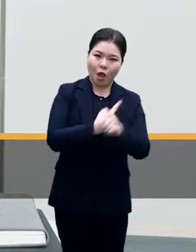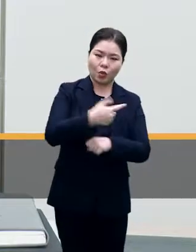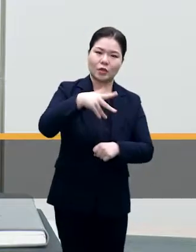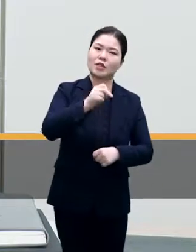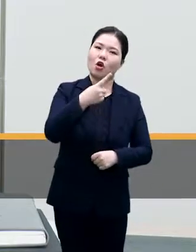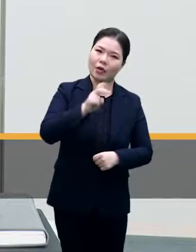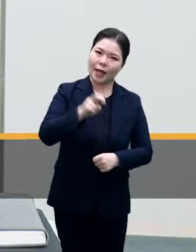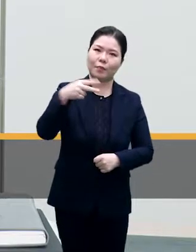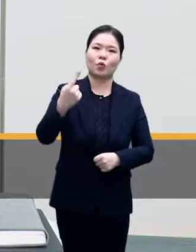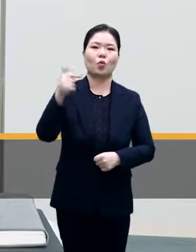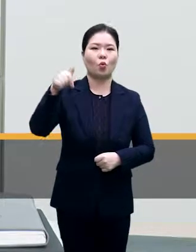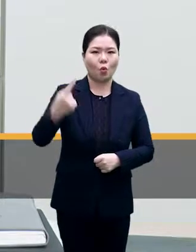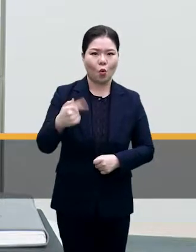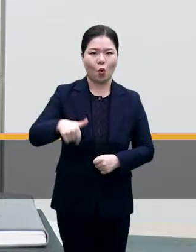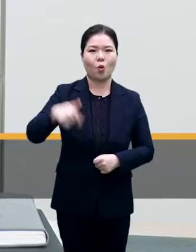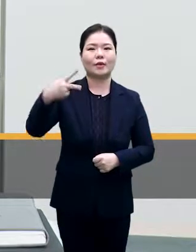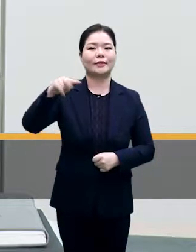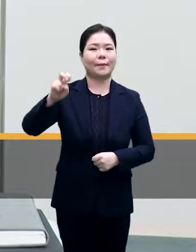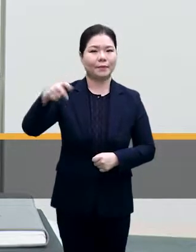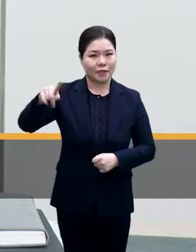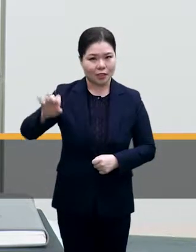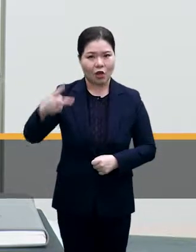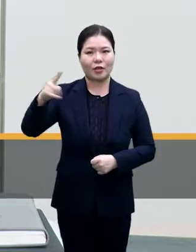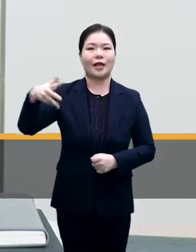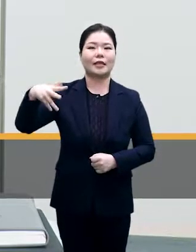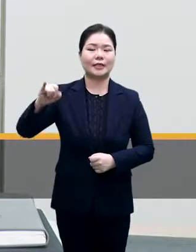외에도 청담, 도곡,